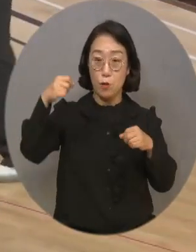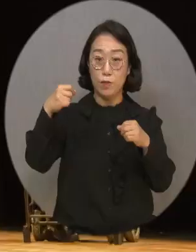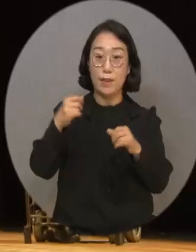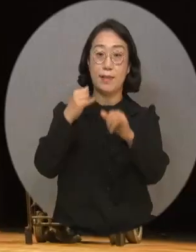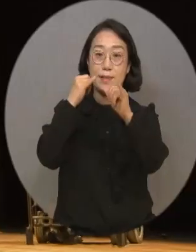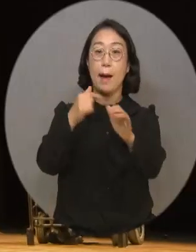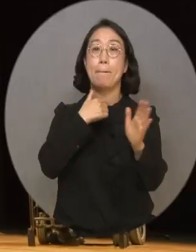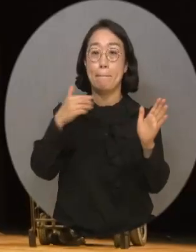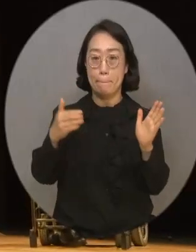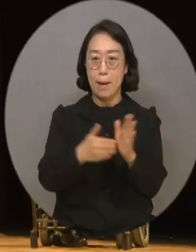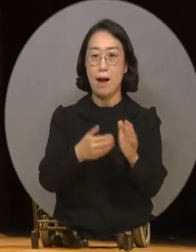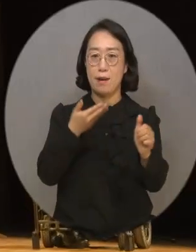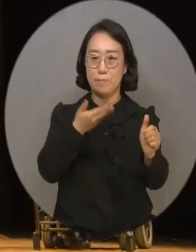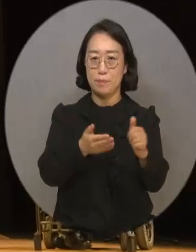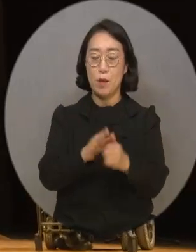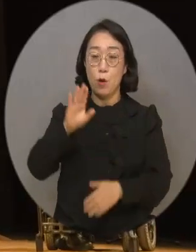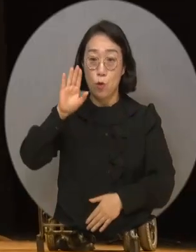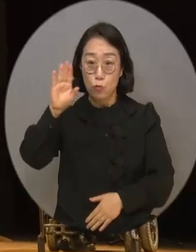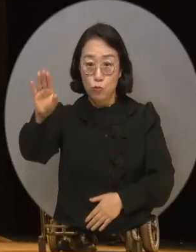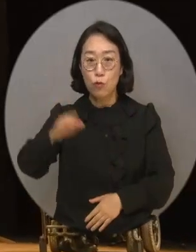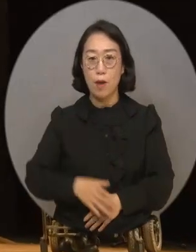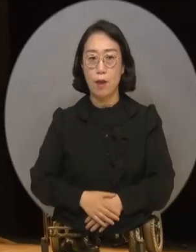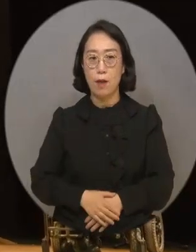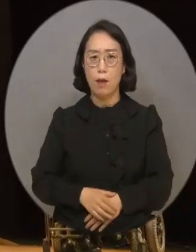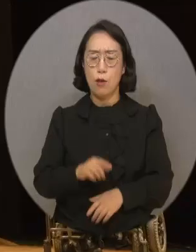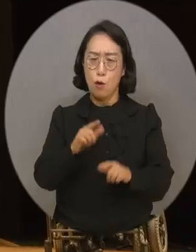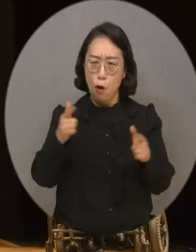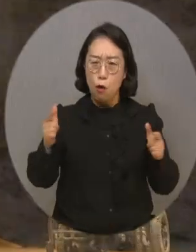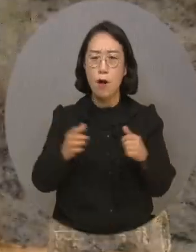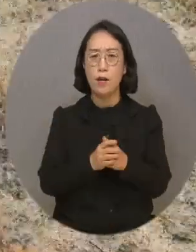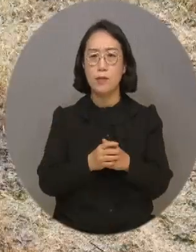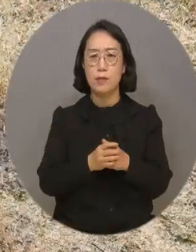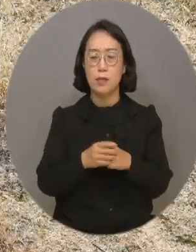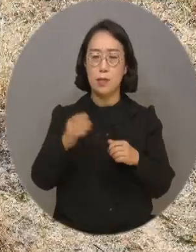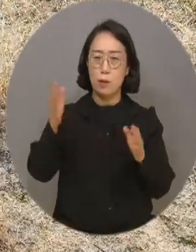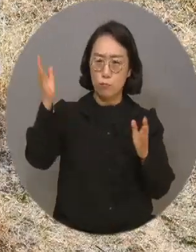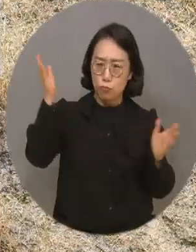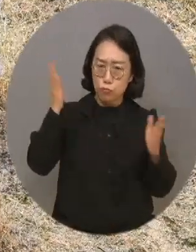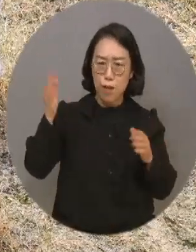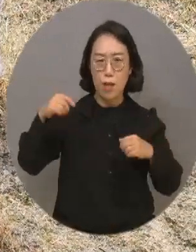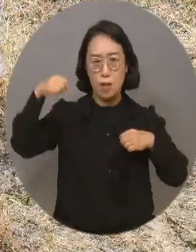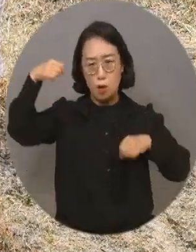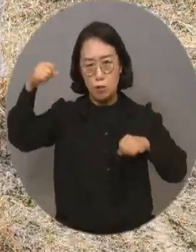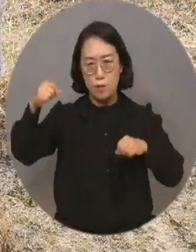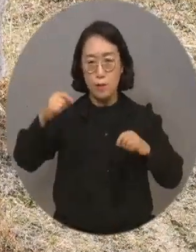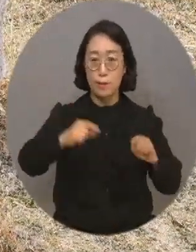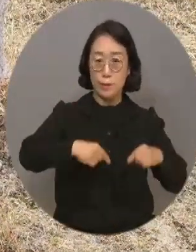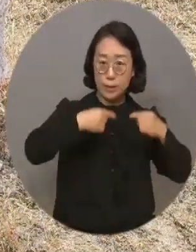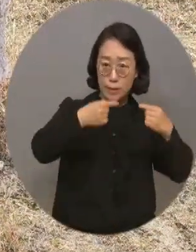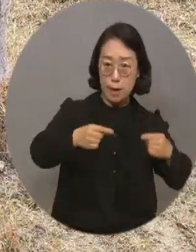했습니다. 이후로도 인정투쟁, 천만 개의 도시 등 여러 무대를 넘나들며 다양한 연기를